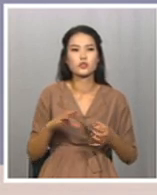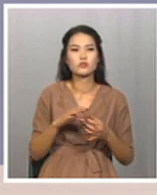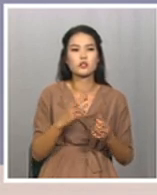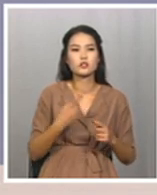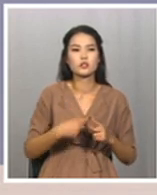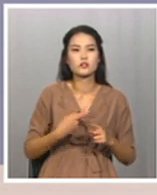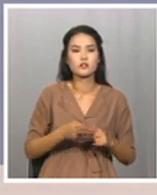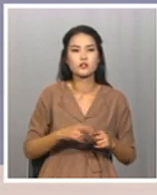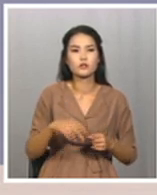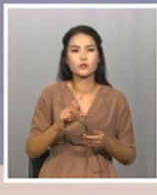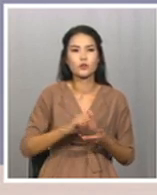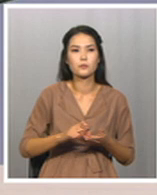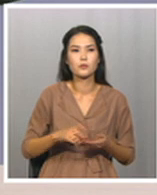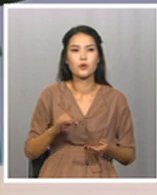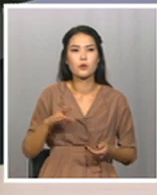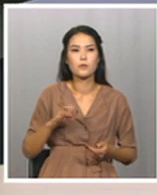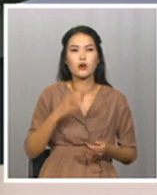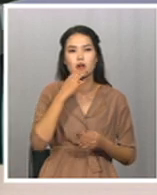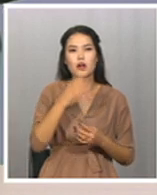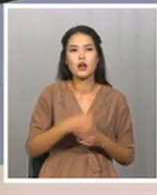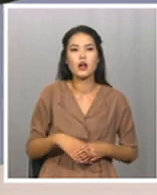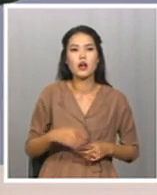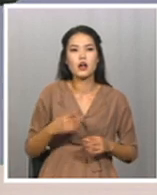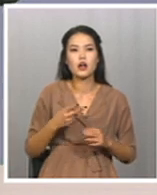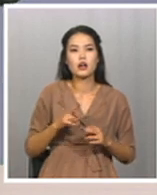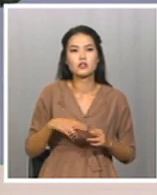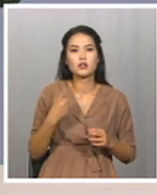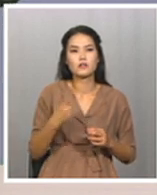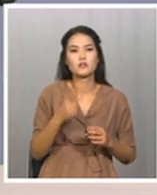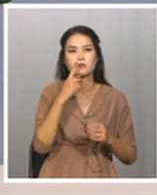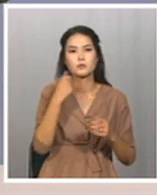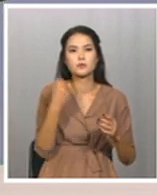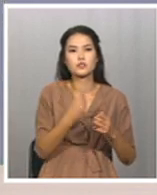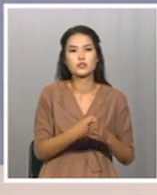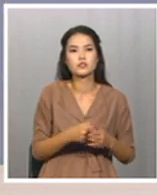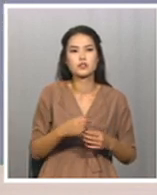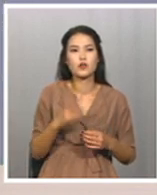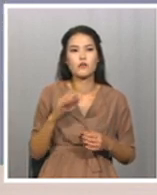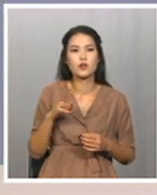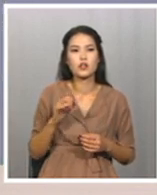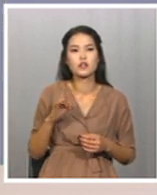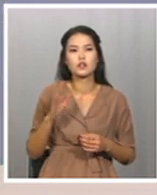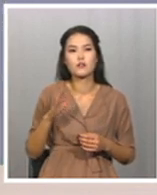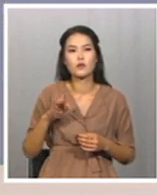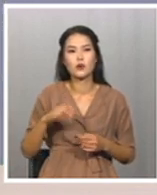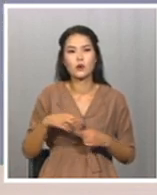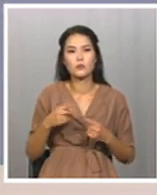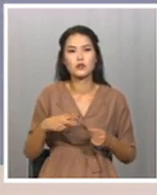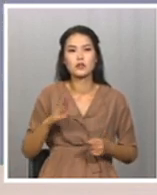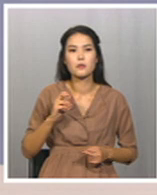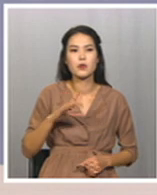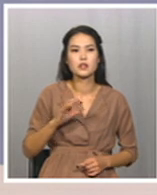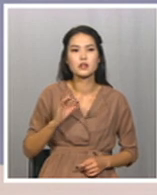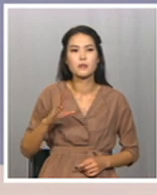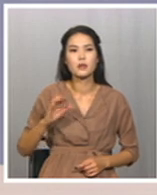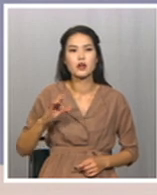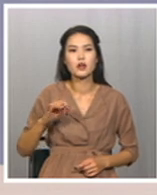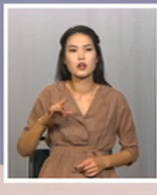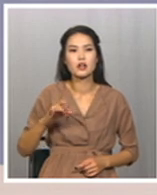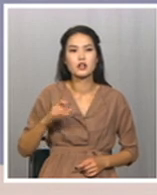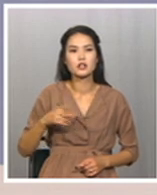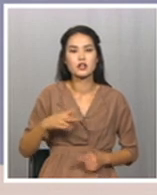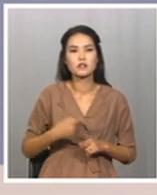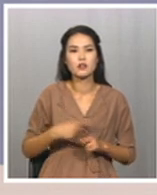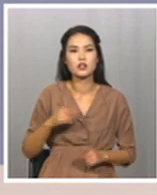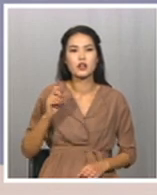романа? Ответ. Одного из приближенных Воланда в романе «Мастер и Маргарита» звали Азазелла.